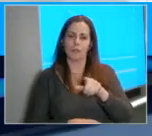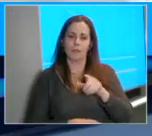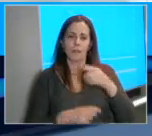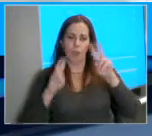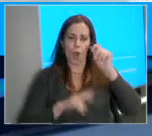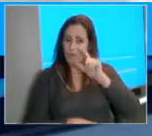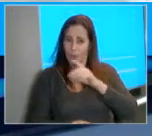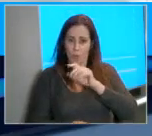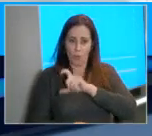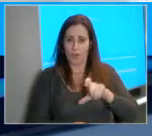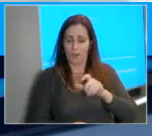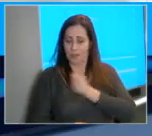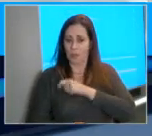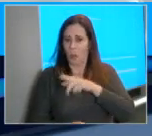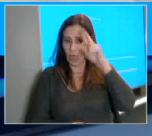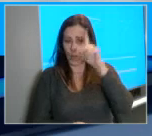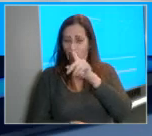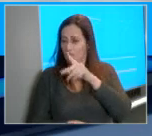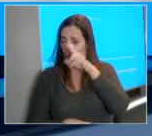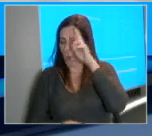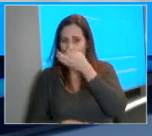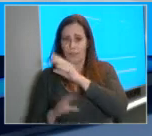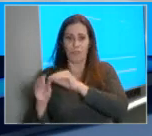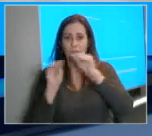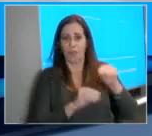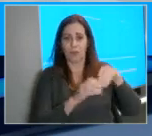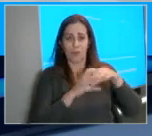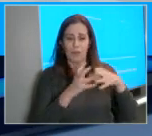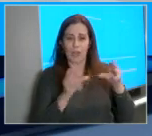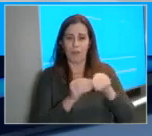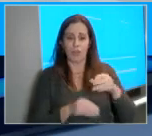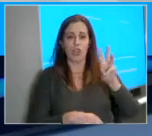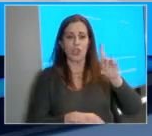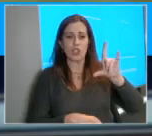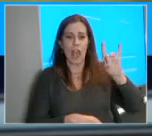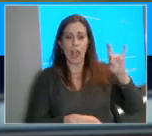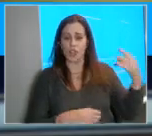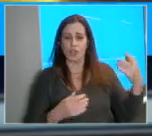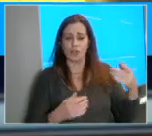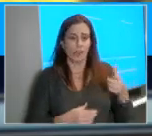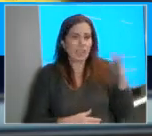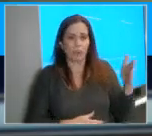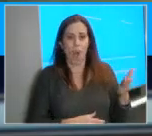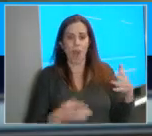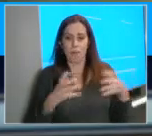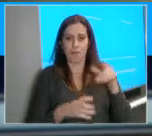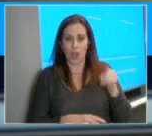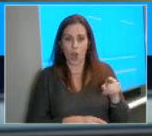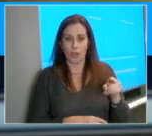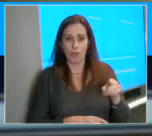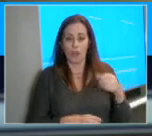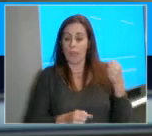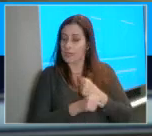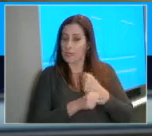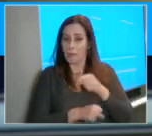מסכן. הוא בסופו של יום ליכודניק, שבא מהליכוד, ויושב באותה מפלגה יחד עם אופר שלח שבא מחדש. בסופו של דבר המפלגה הזו,